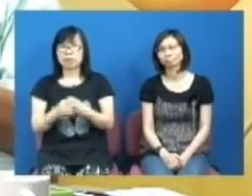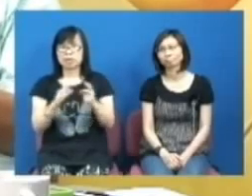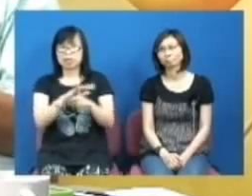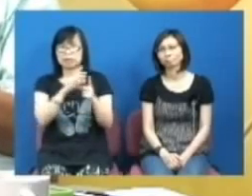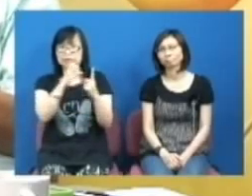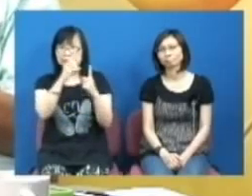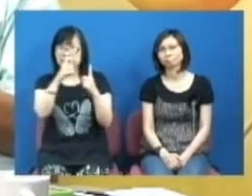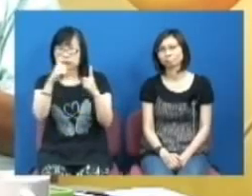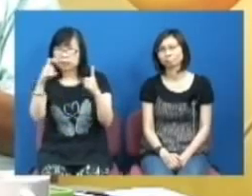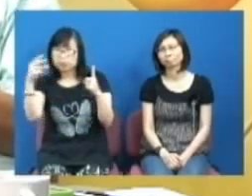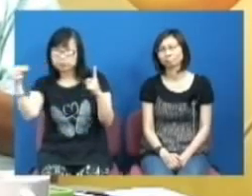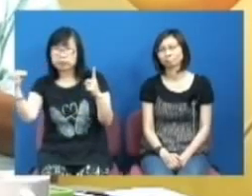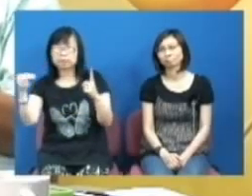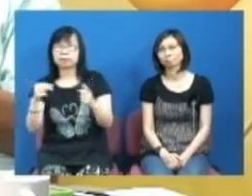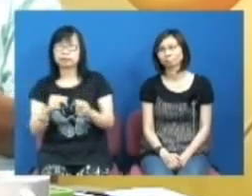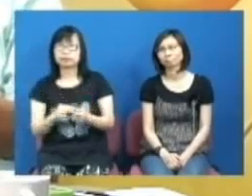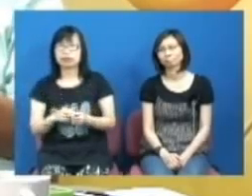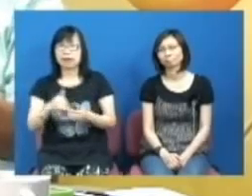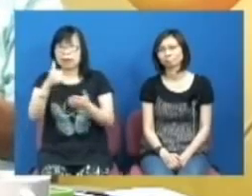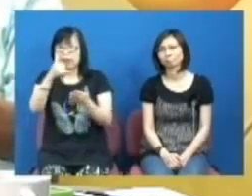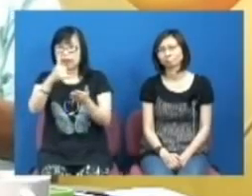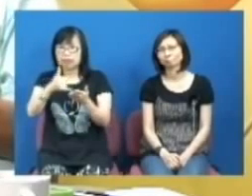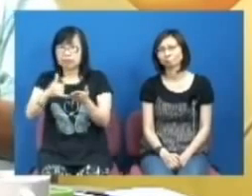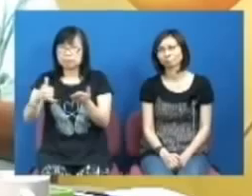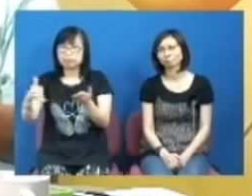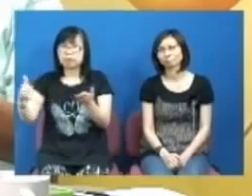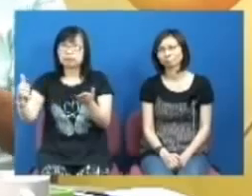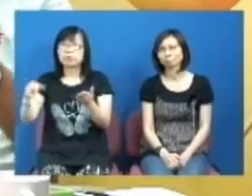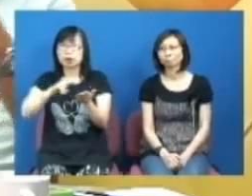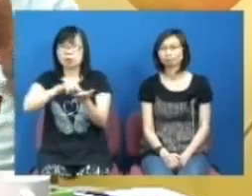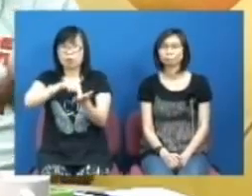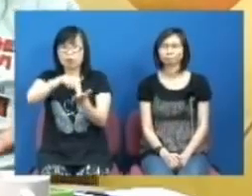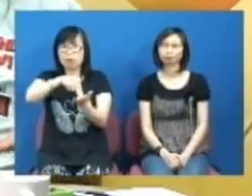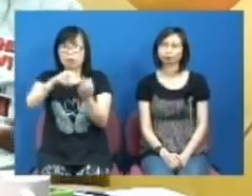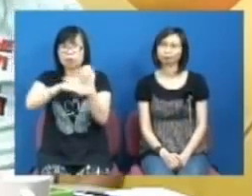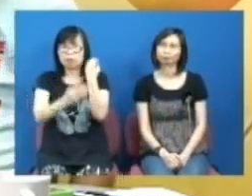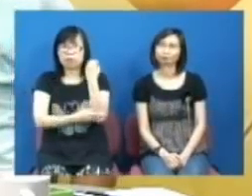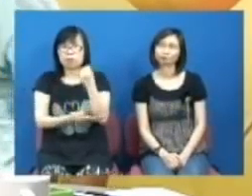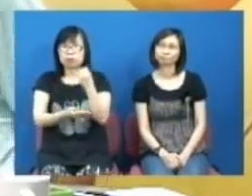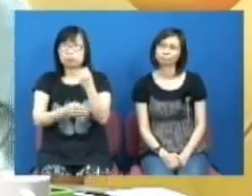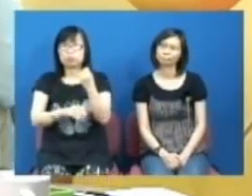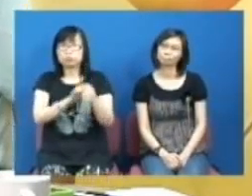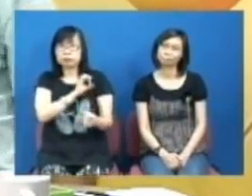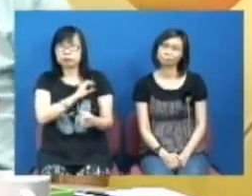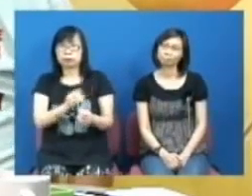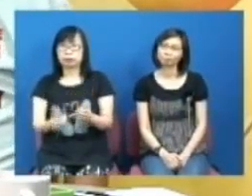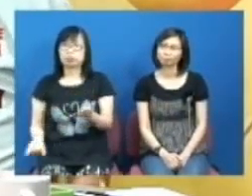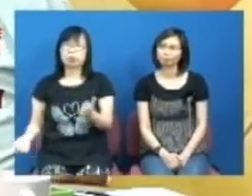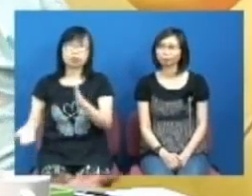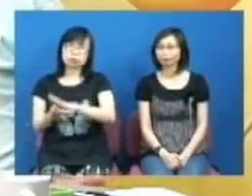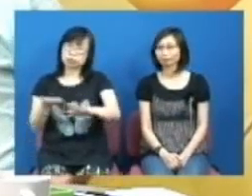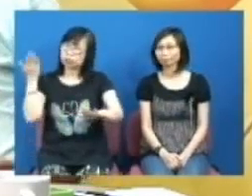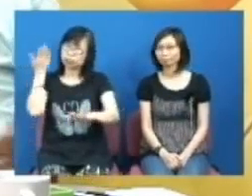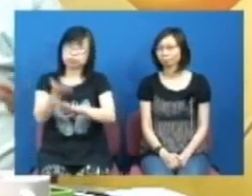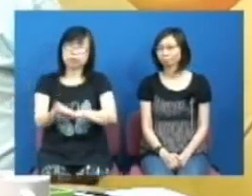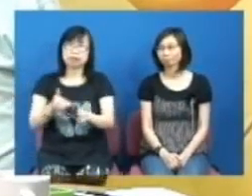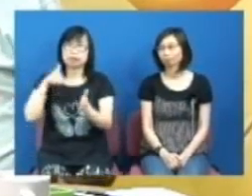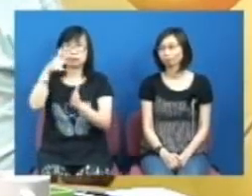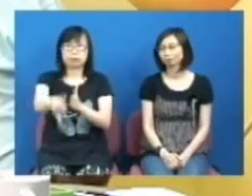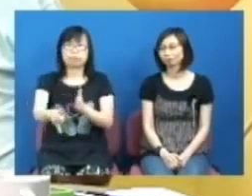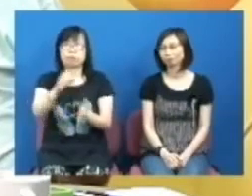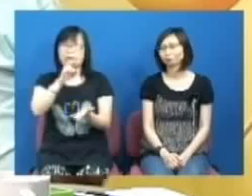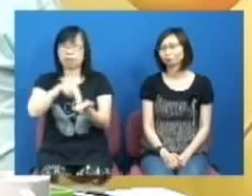1997年佢哋離開咗立法會，佢仲重回立法會作為一個綱領，終於重回到，因為呢個係香